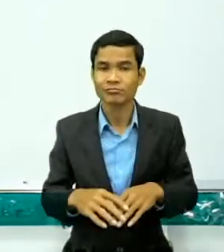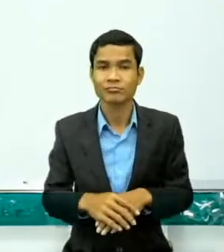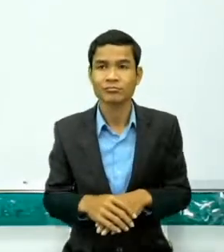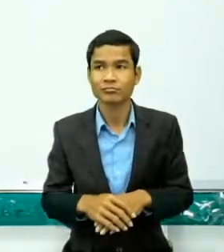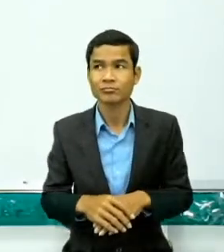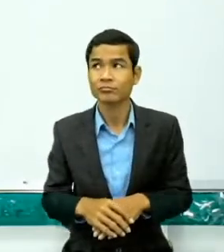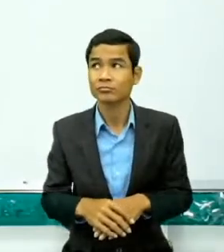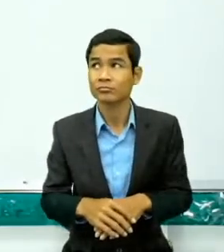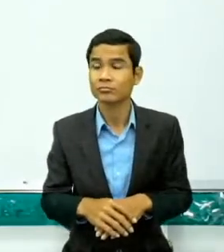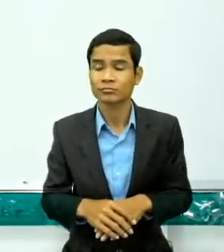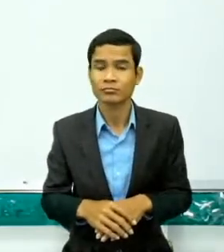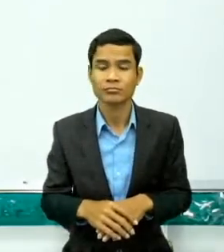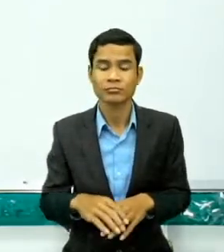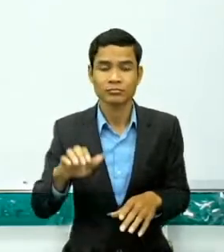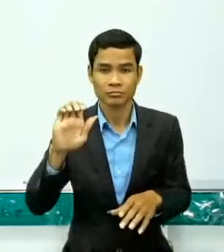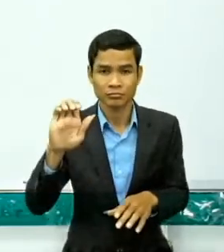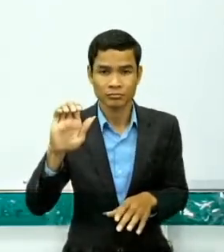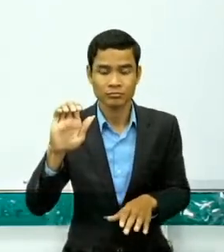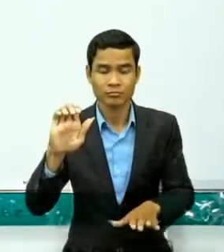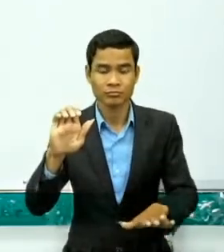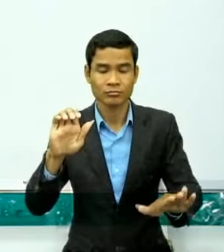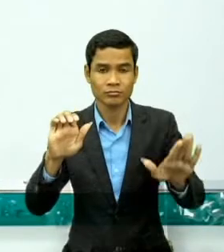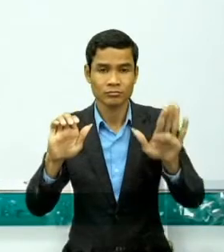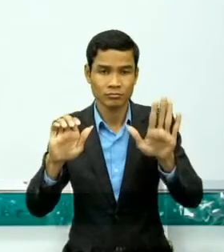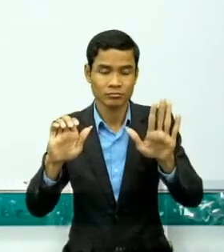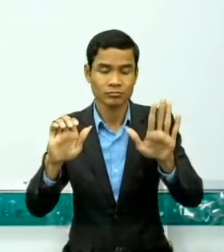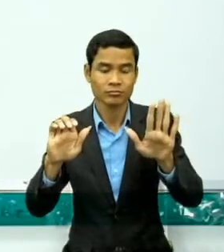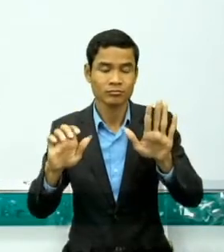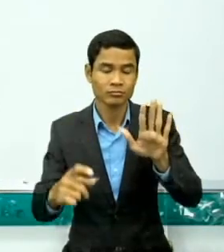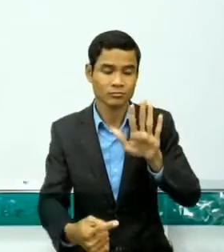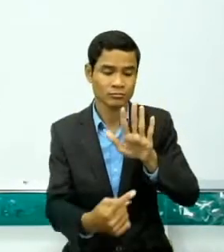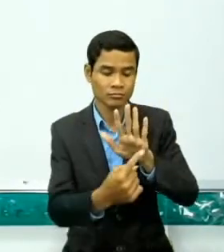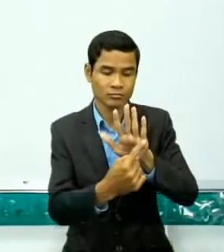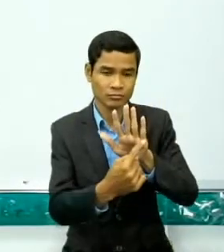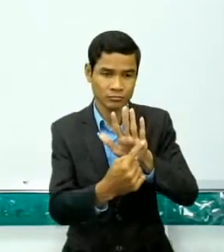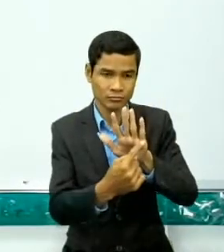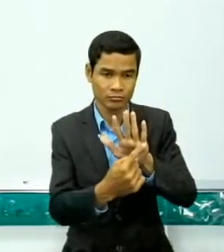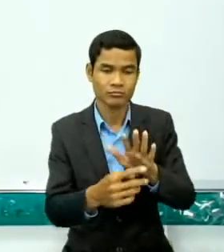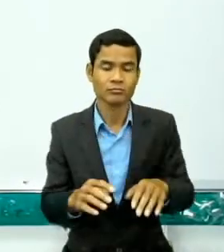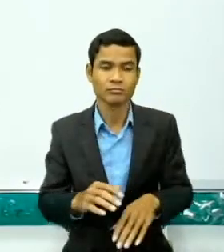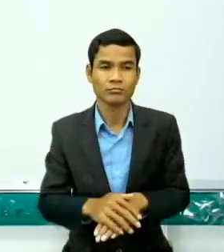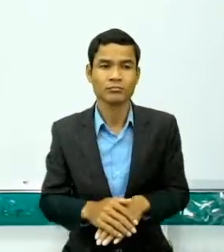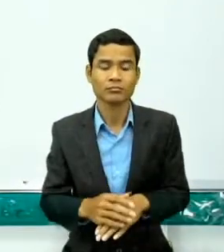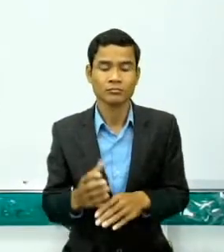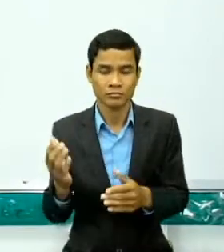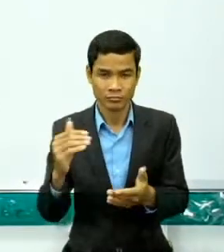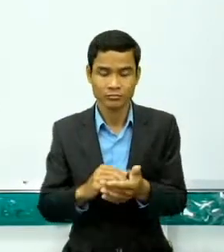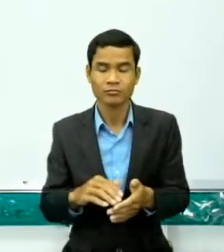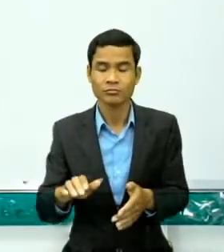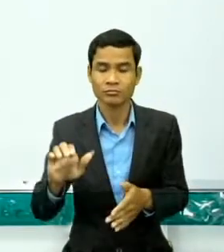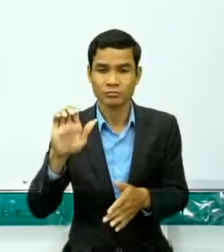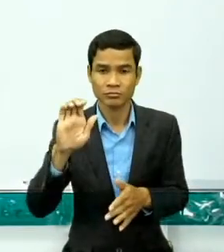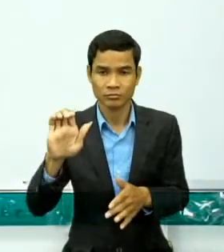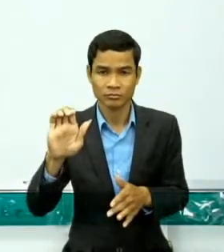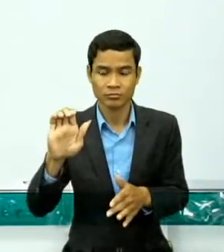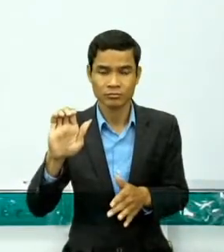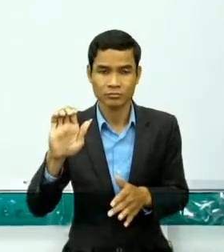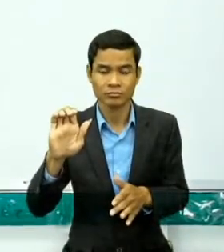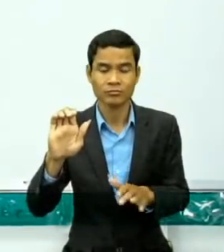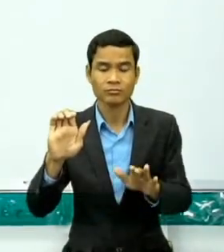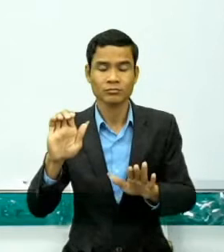ចាចអឺជឺម្ដងទៀត